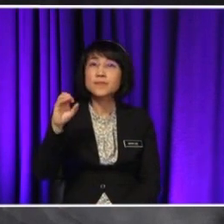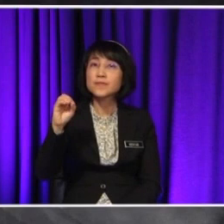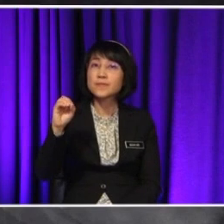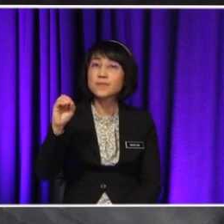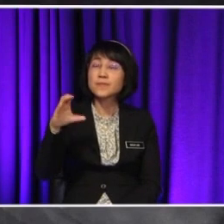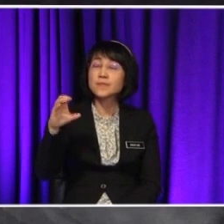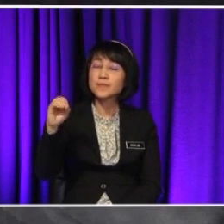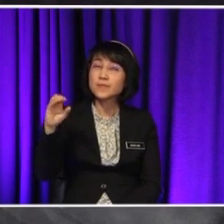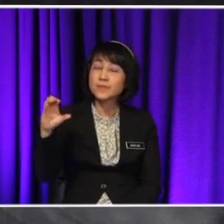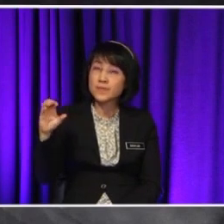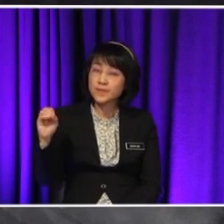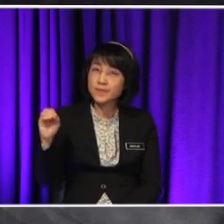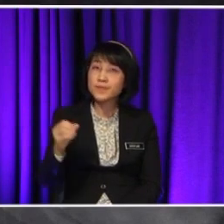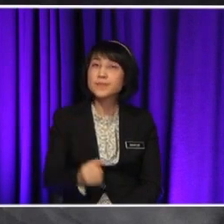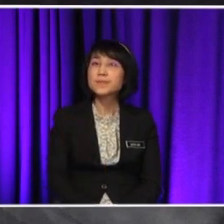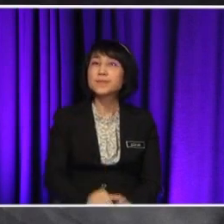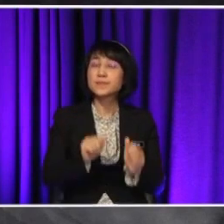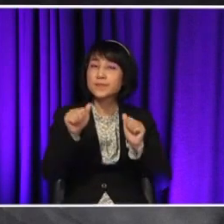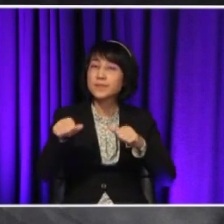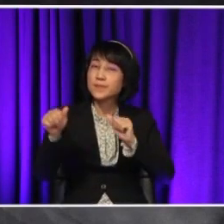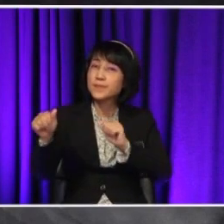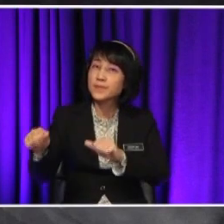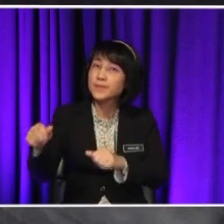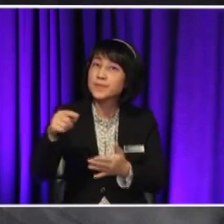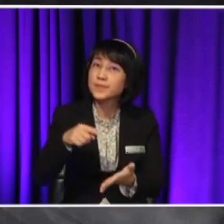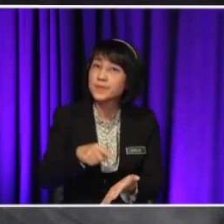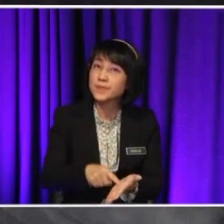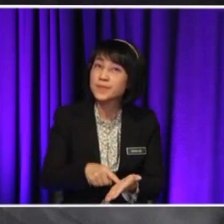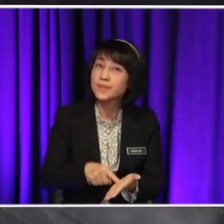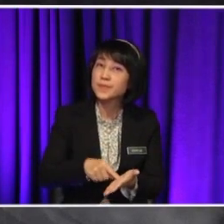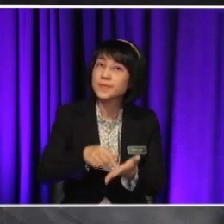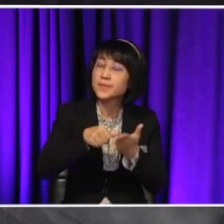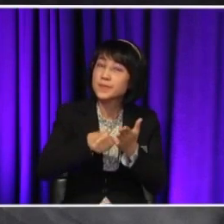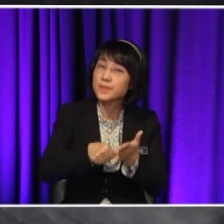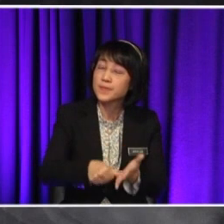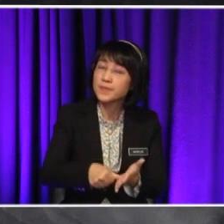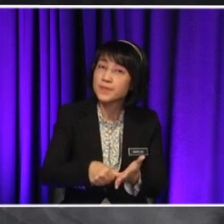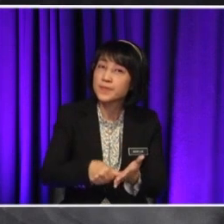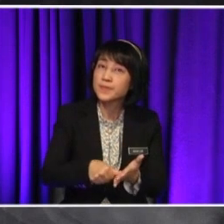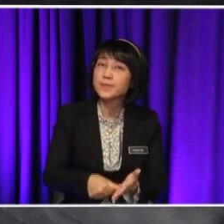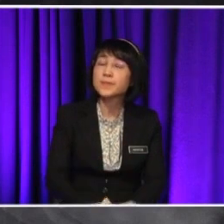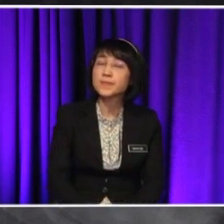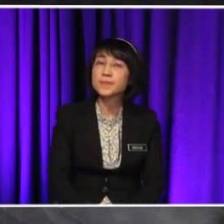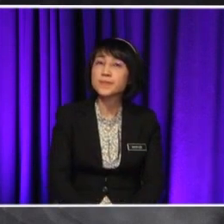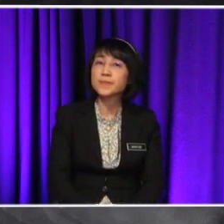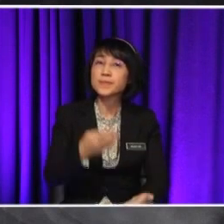Okey. Jadinya aliran Neoklasisma memberi penekanan kepada elemen yang menonjolkan aspek kebaikan